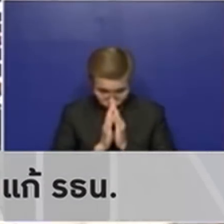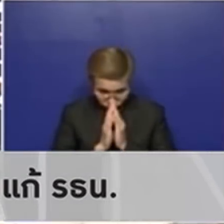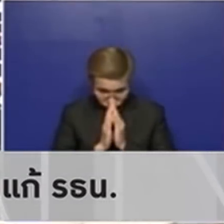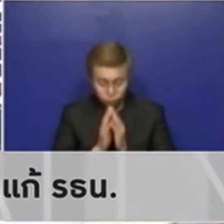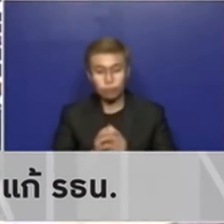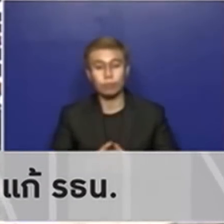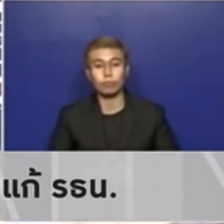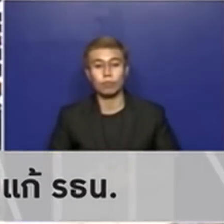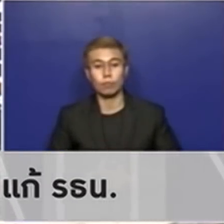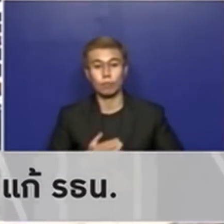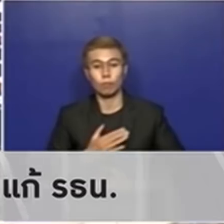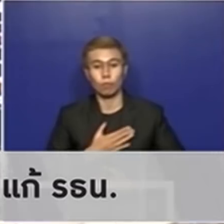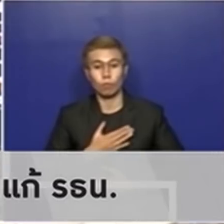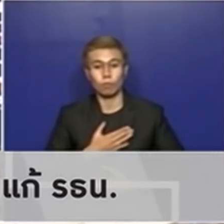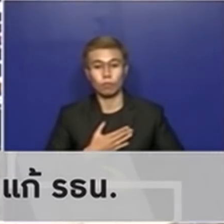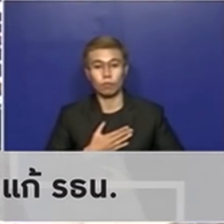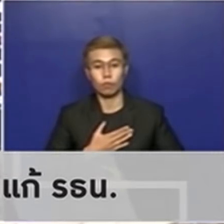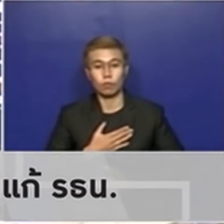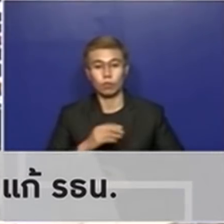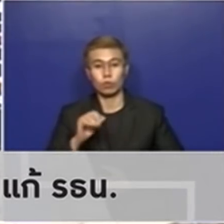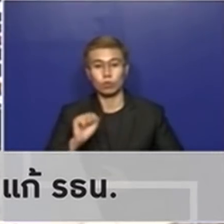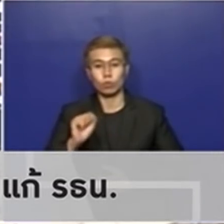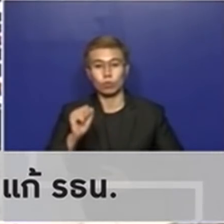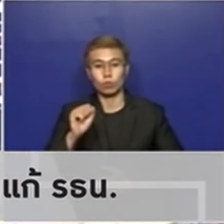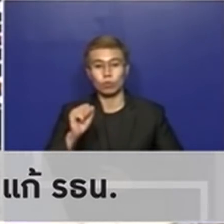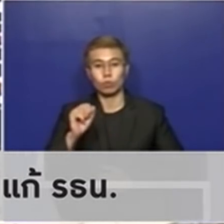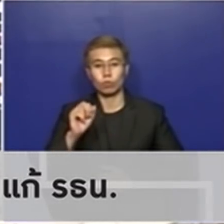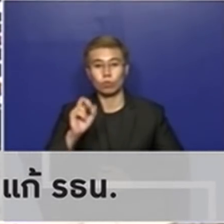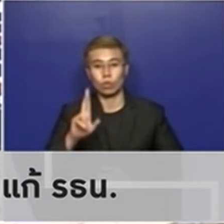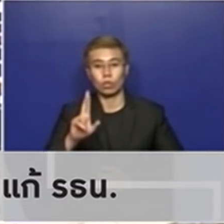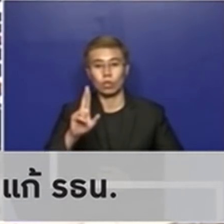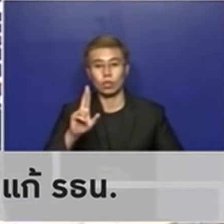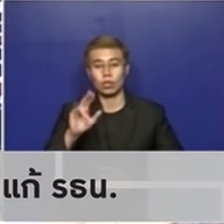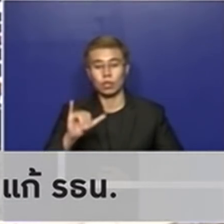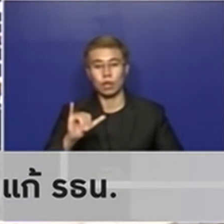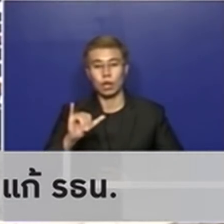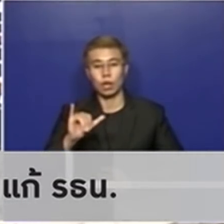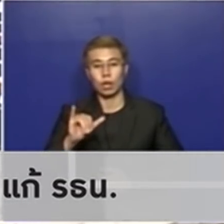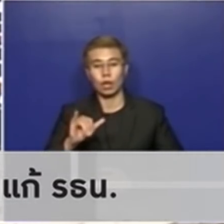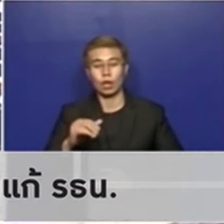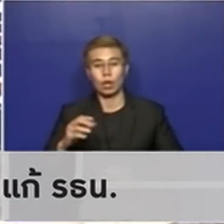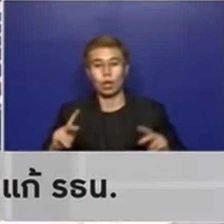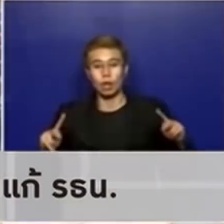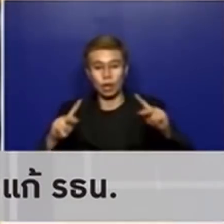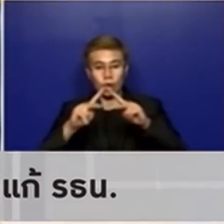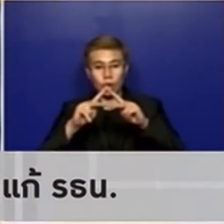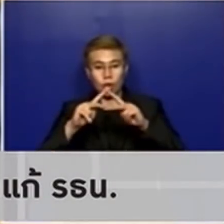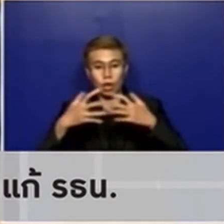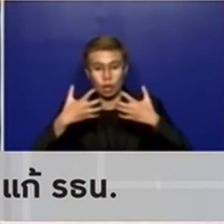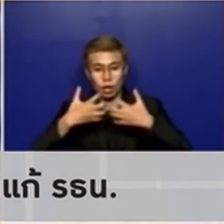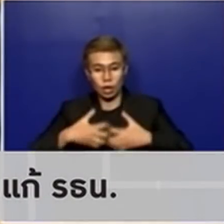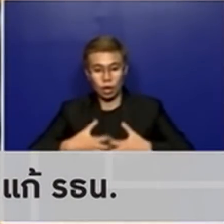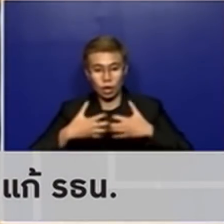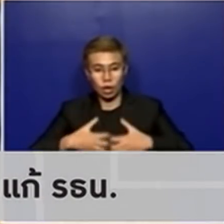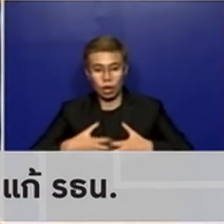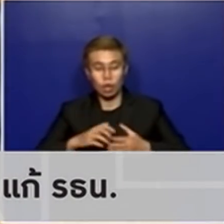า แต่ว่าเขาบอกว่าเลือกตั้งสสร.โอเคเพื่อไทยยังเหมือนเดิมนะฮะชาวลิศวิชยาสูตรนะครับจะให้เลือกตั้งสสร.ทั้งหมดนะ